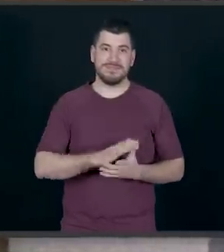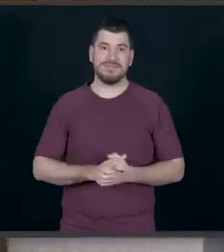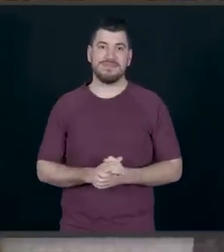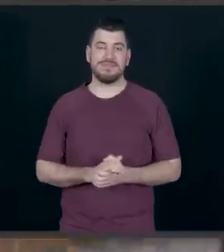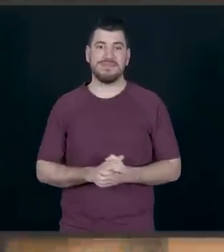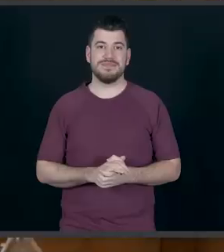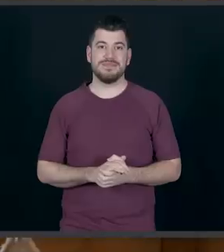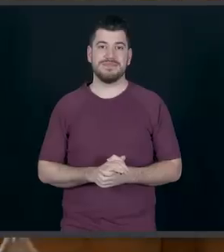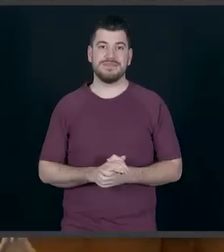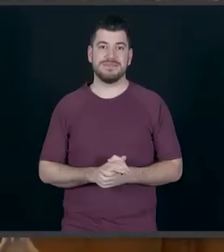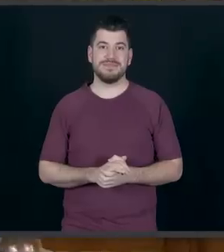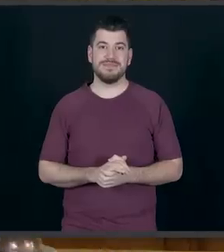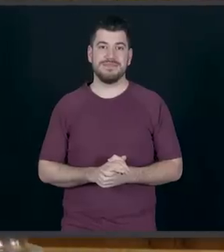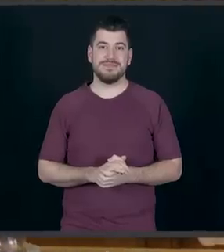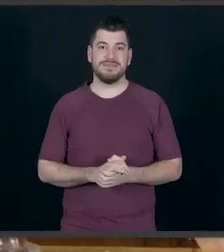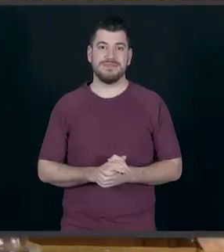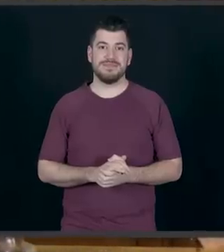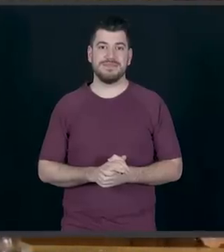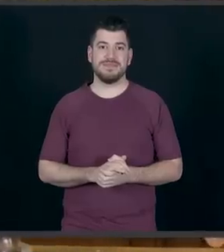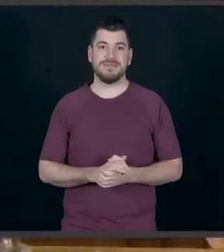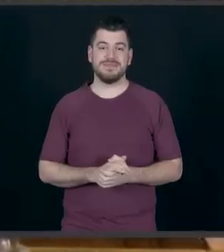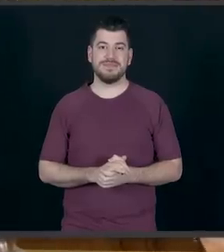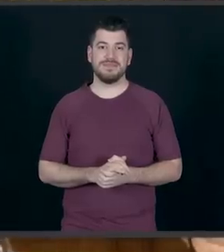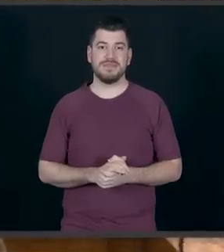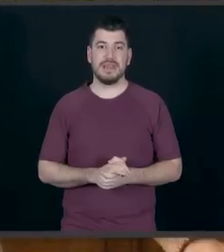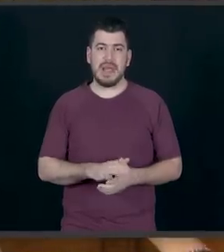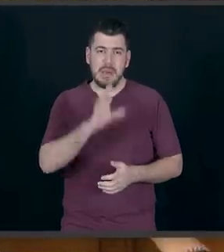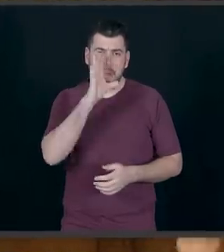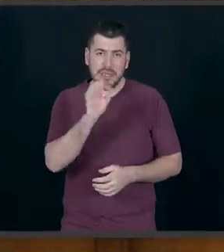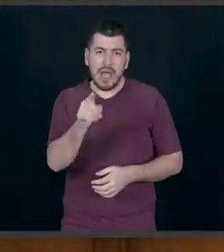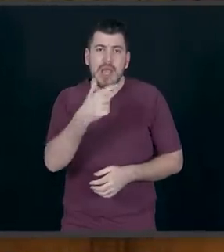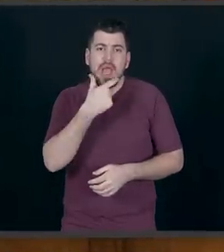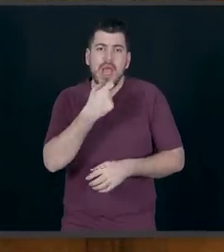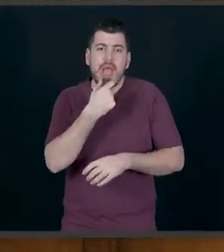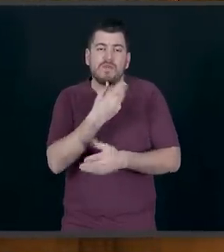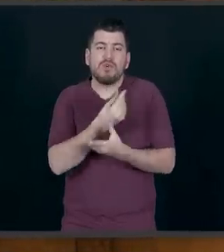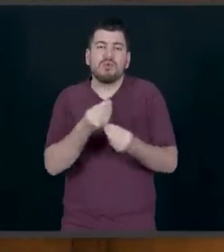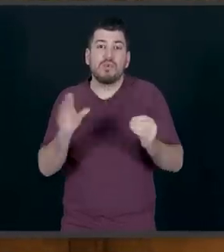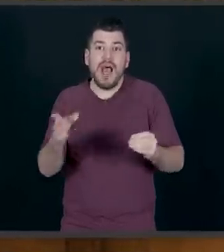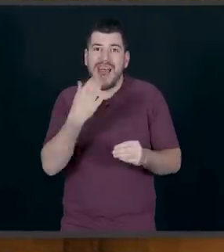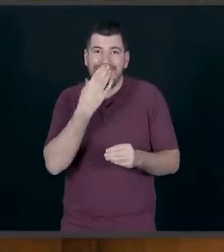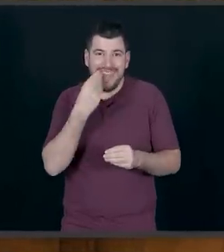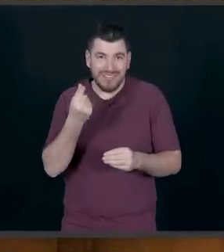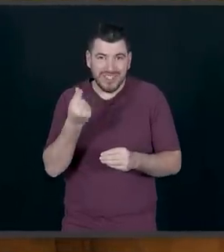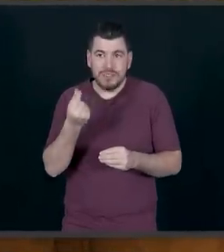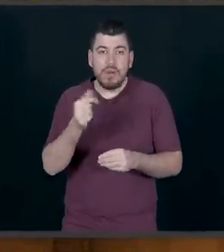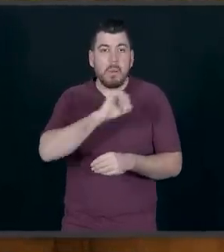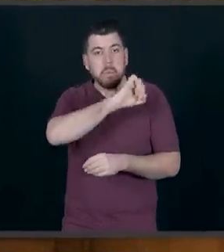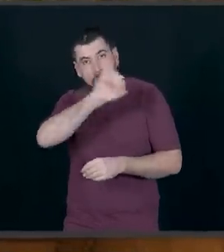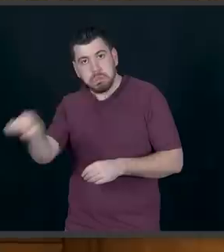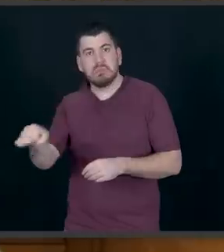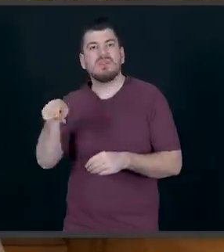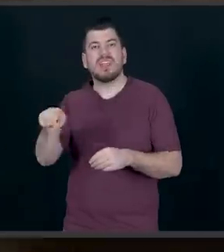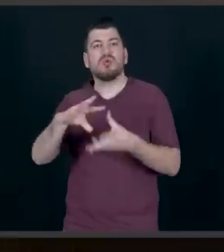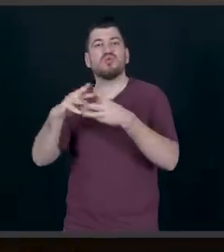Καλά, εντάξει, δεν υπάρχει. Μπορεί να είναι τόσο εύκολη, αλλά νομίζω είναι πιο γευστική από την δύσκολη τσουρέκι